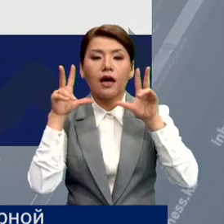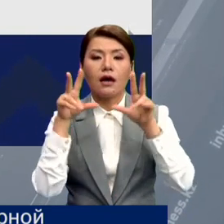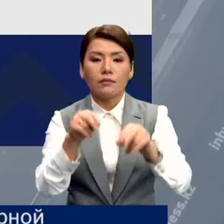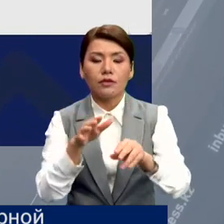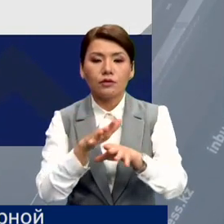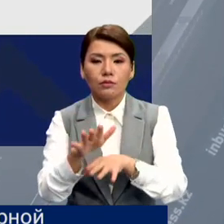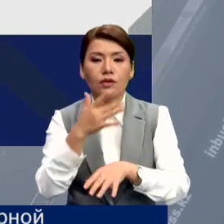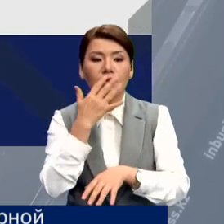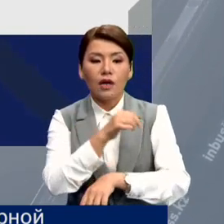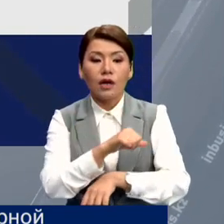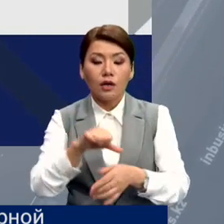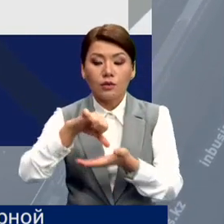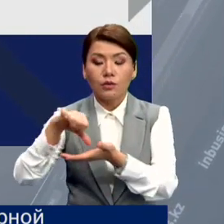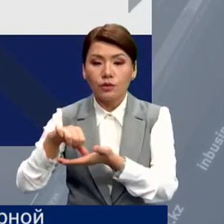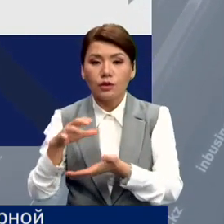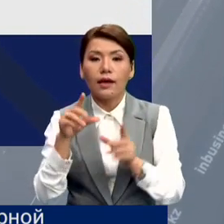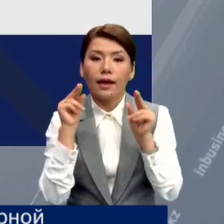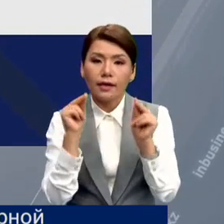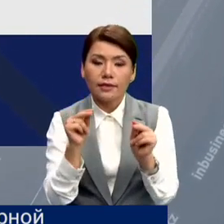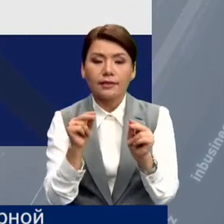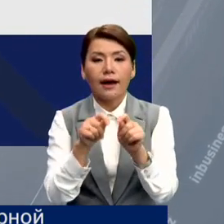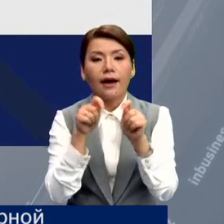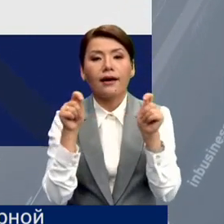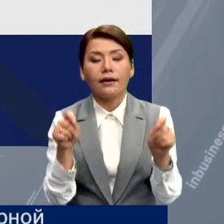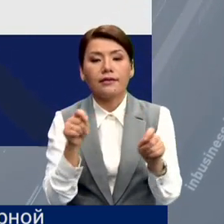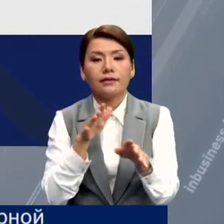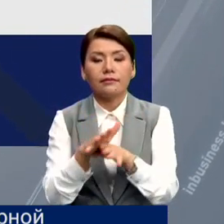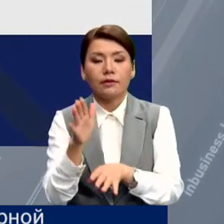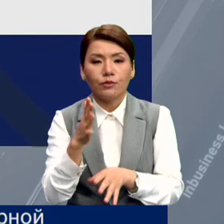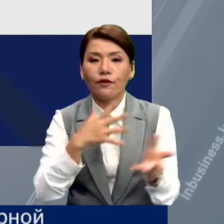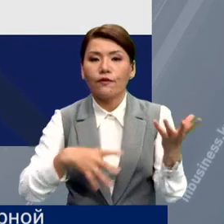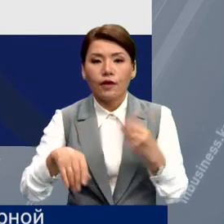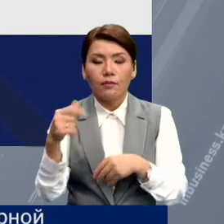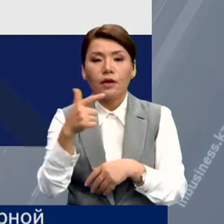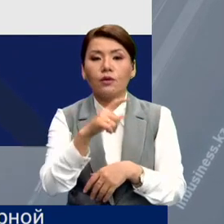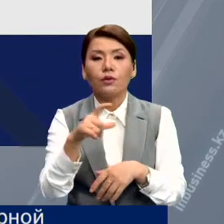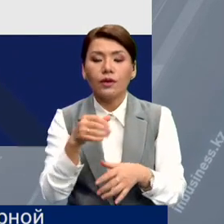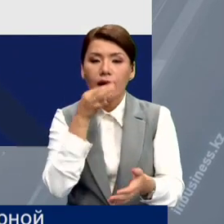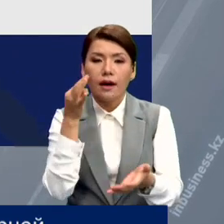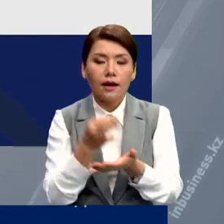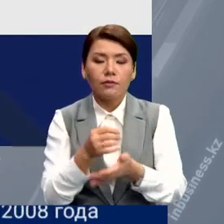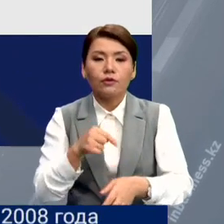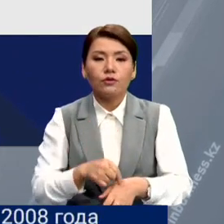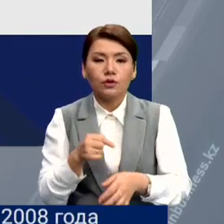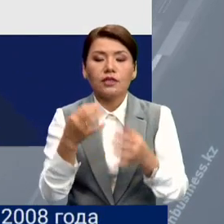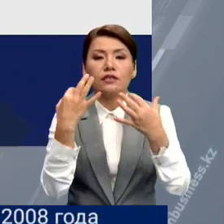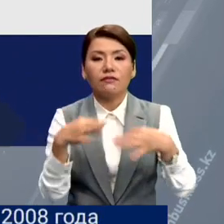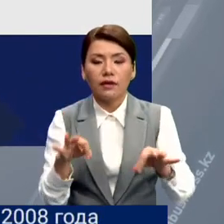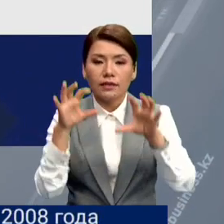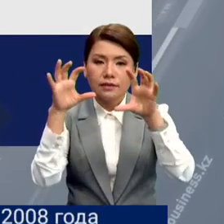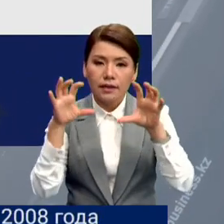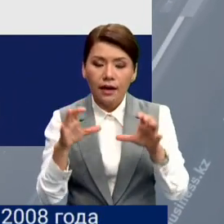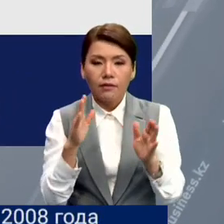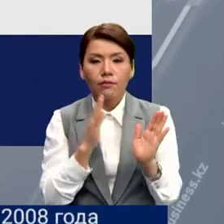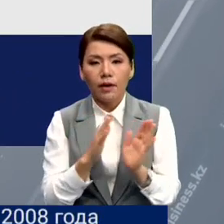және шетелдік байқаушылардың қатысуымен әділ әрі ашық өткізетін боламыз. Барша азаматтарымызды жауапкершілігін сезініп, демократия, заң